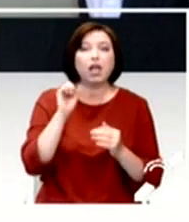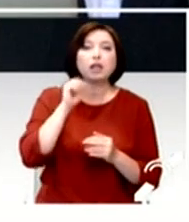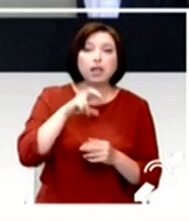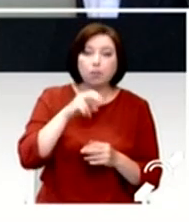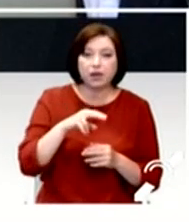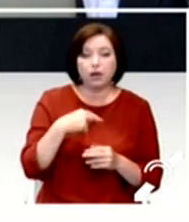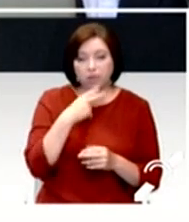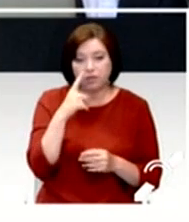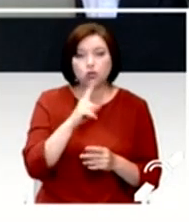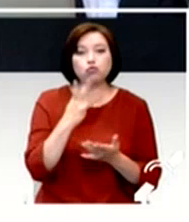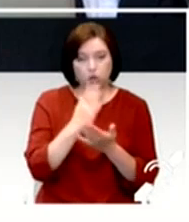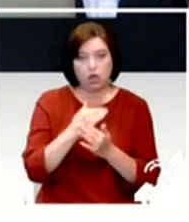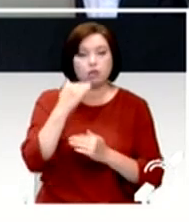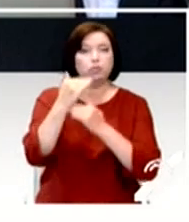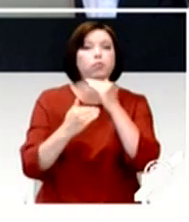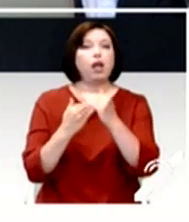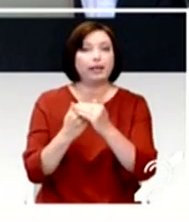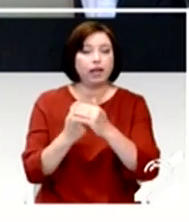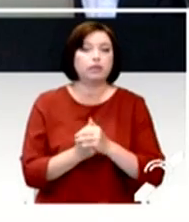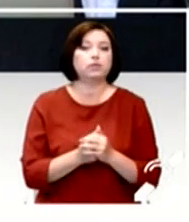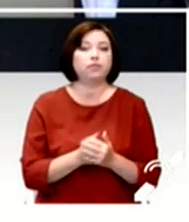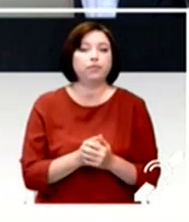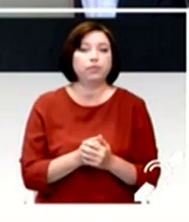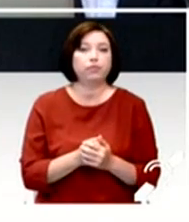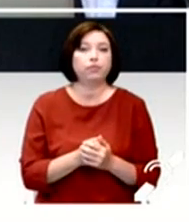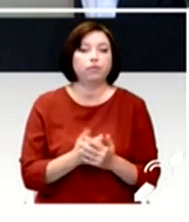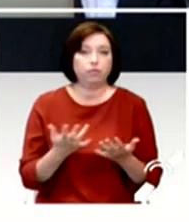aprilie, constatăm o evoluție, practic,